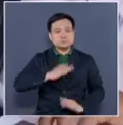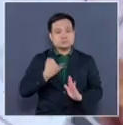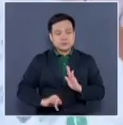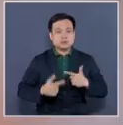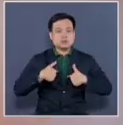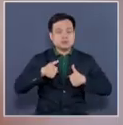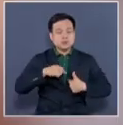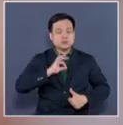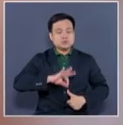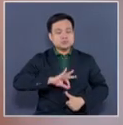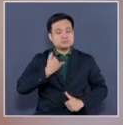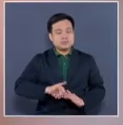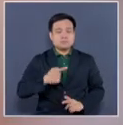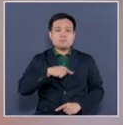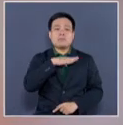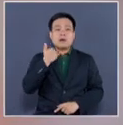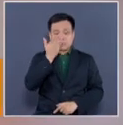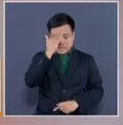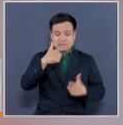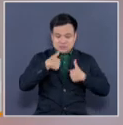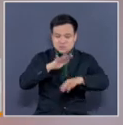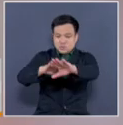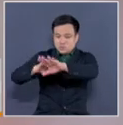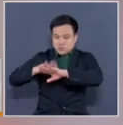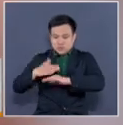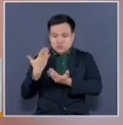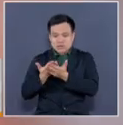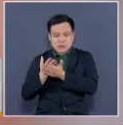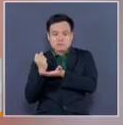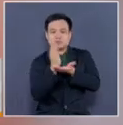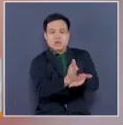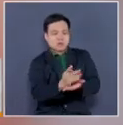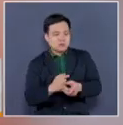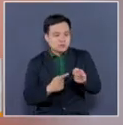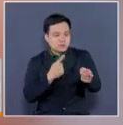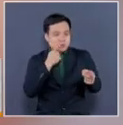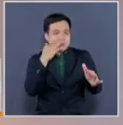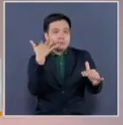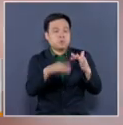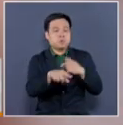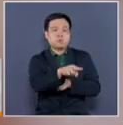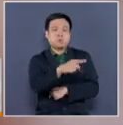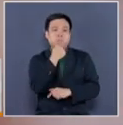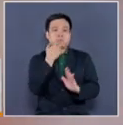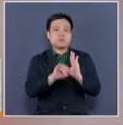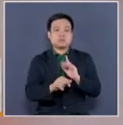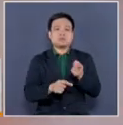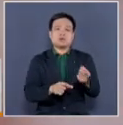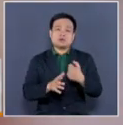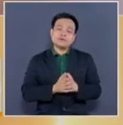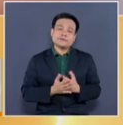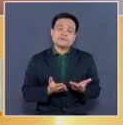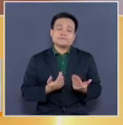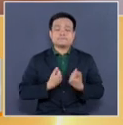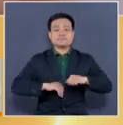นี้อะไรอย่างเงี้ย เหมือนกับว่ารู้สึกผิดอ่ะไปชวนคนมาทำบุญผิดคนนะฮะ นี่ก็คือคลิปหลักฐานเนี่ยนะฮะว่าง